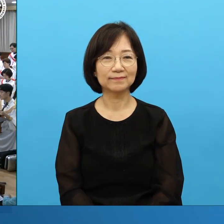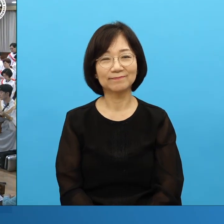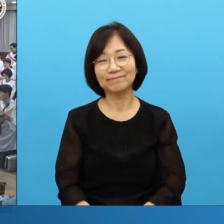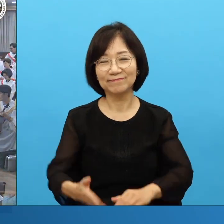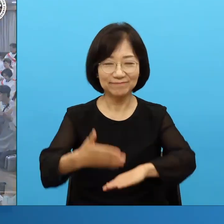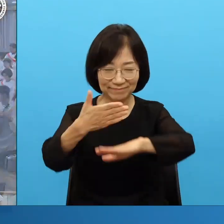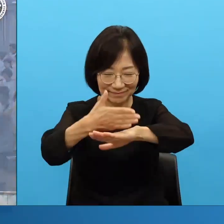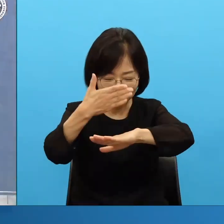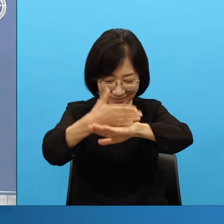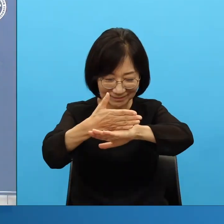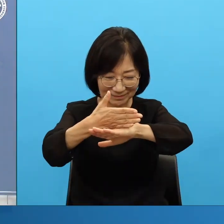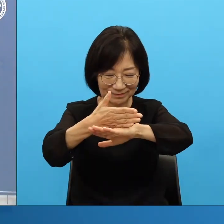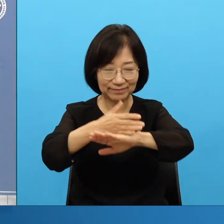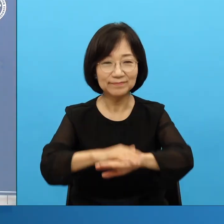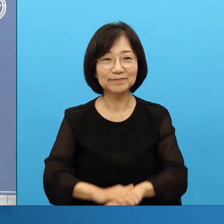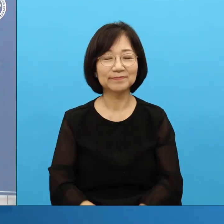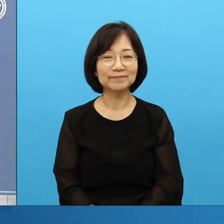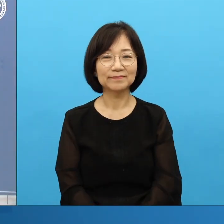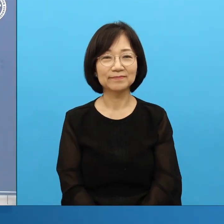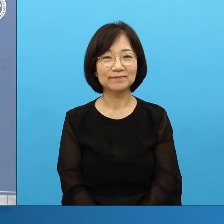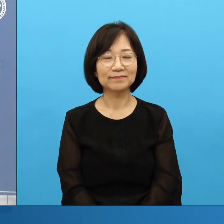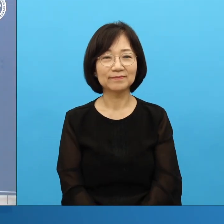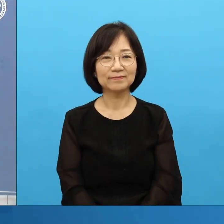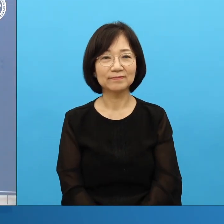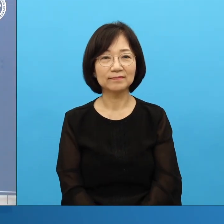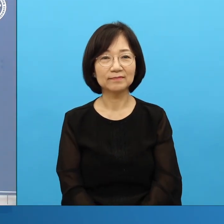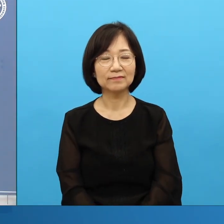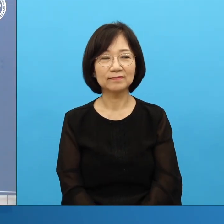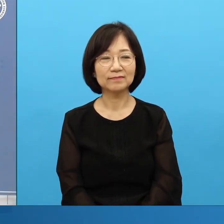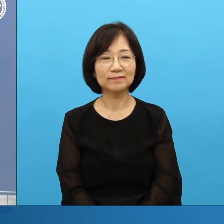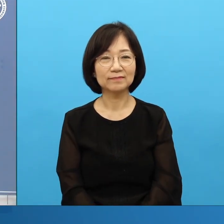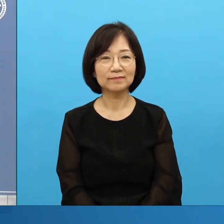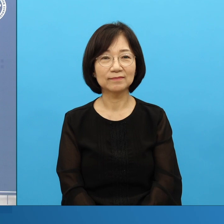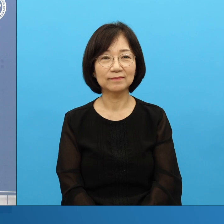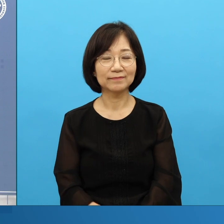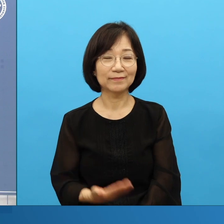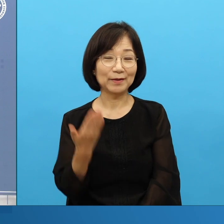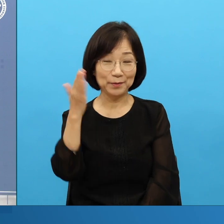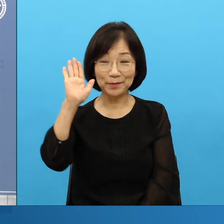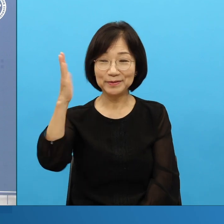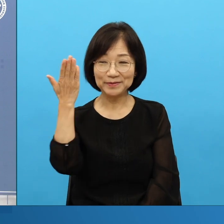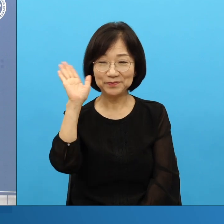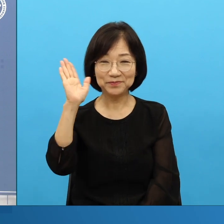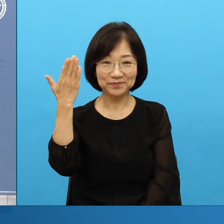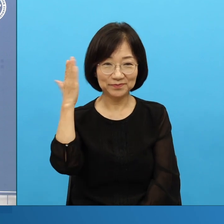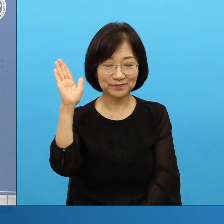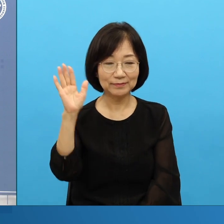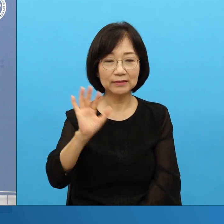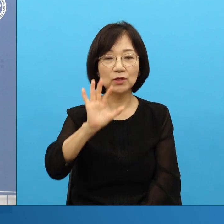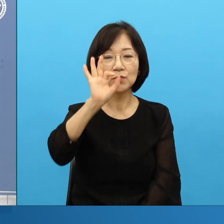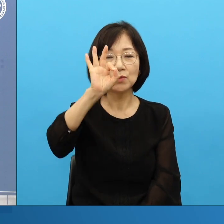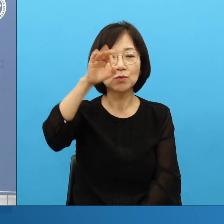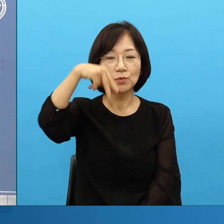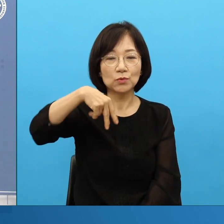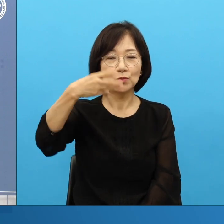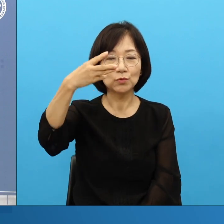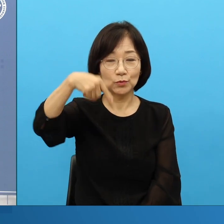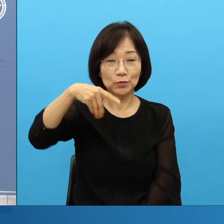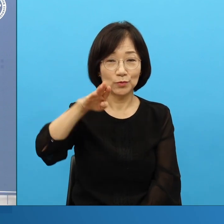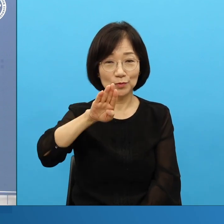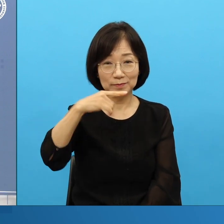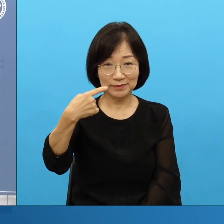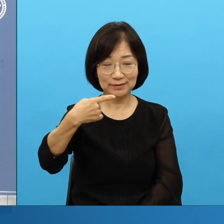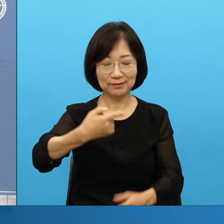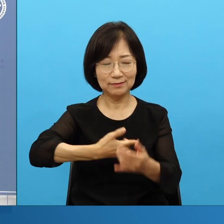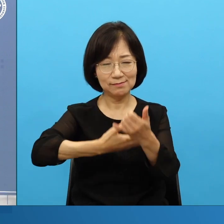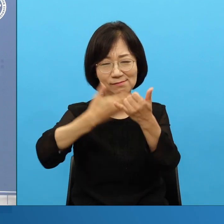감사합니다. Thank you very much. 요즘은 그 뭐 안 보려고 해도 유튜브에 뭐 많이 올라오는 걸 볼 수 있습니다. These